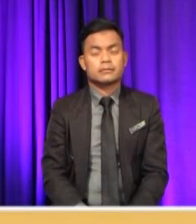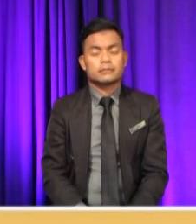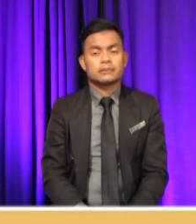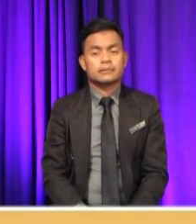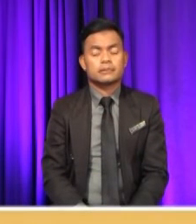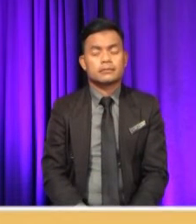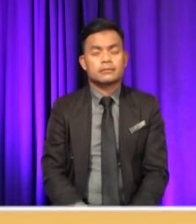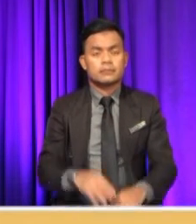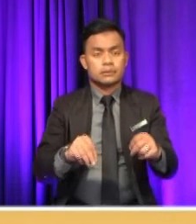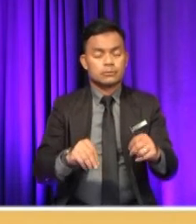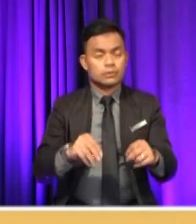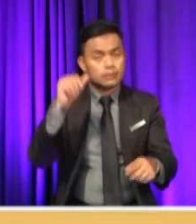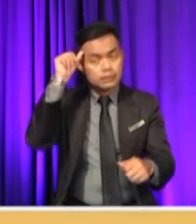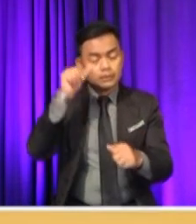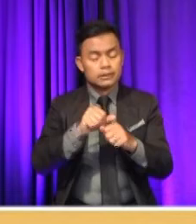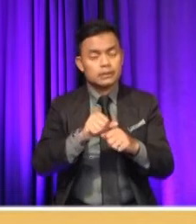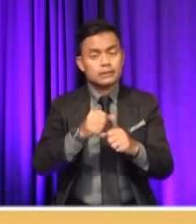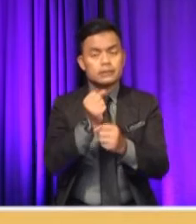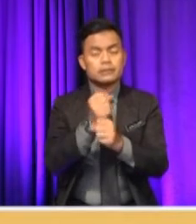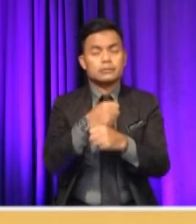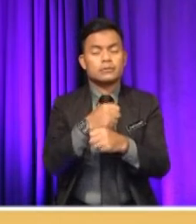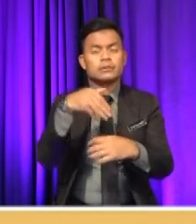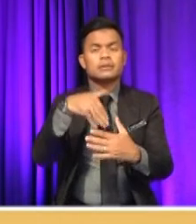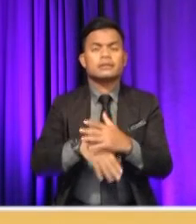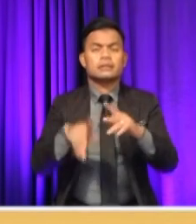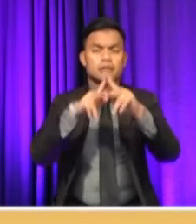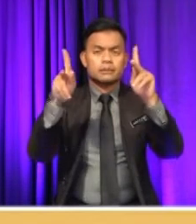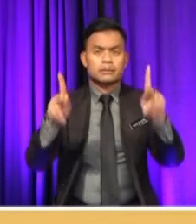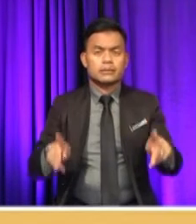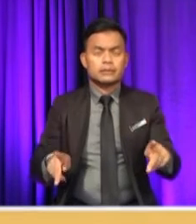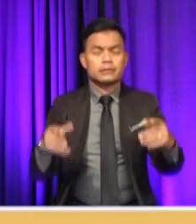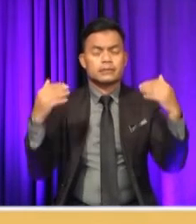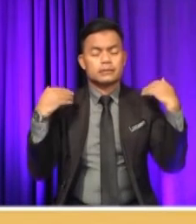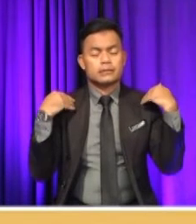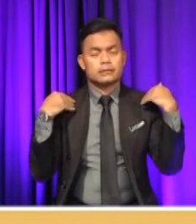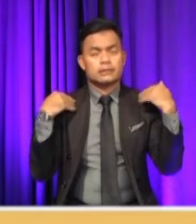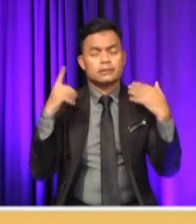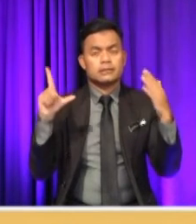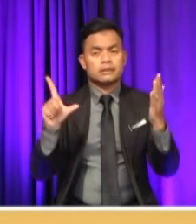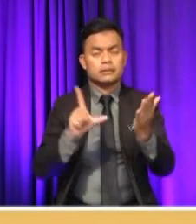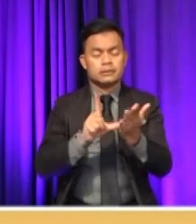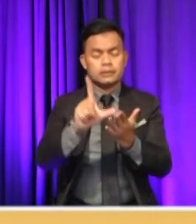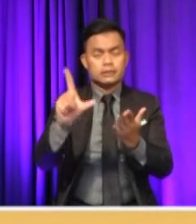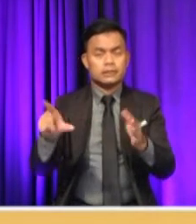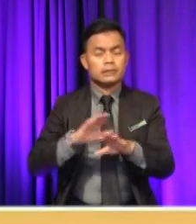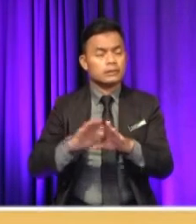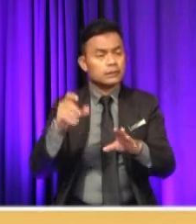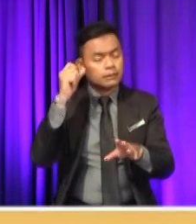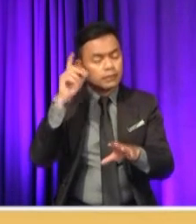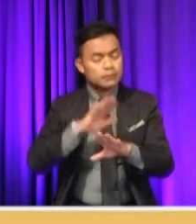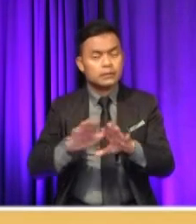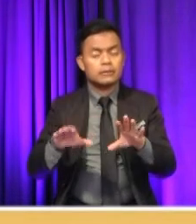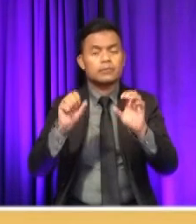murid-murid kena ingat dia punya simbol. Sebab dalam periksa kalau dia bagi litar macam ni, kalau tak faham, tak boleh jawab lah. Betul.